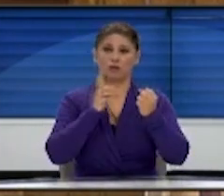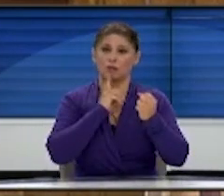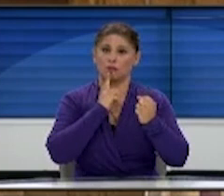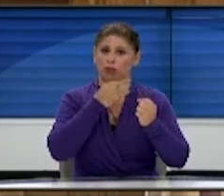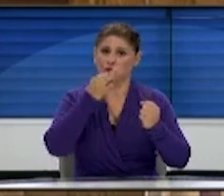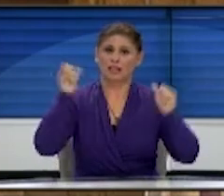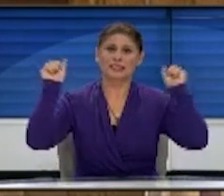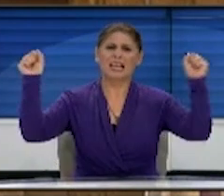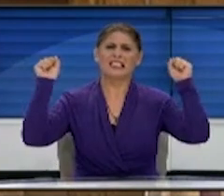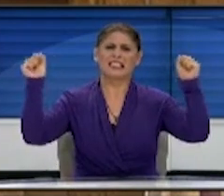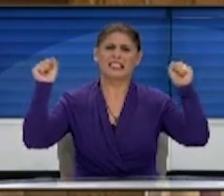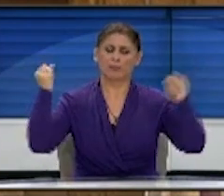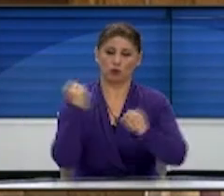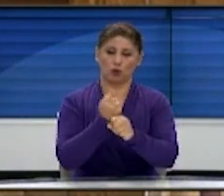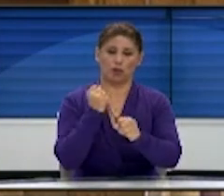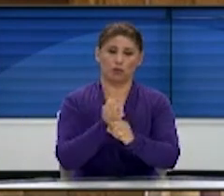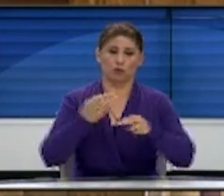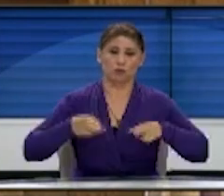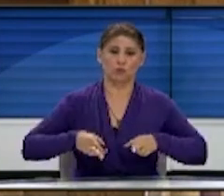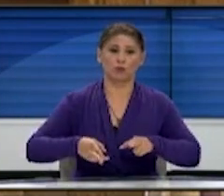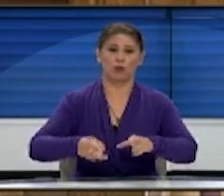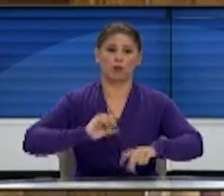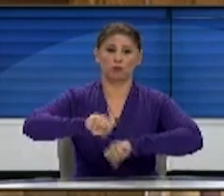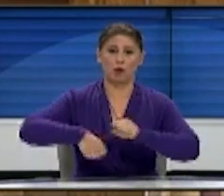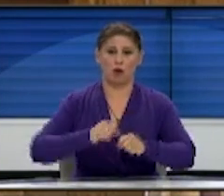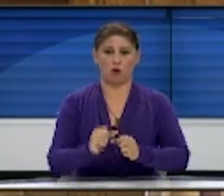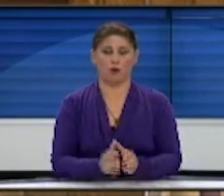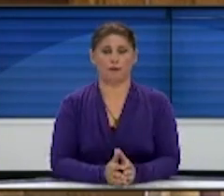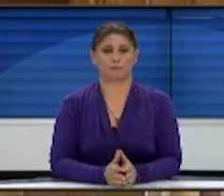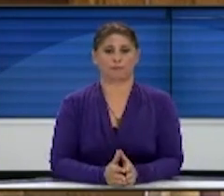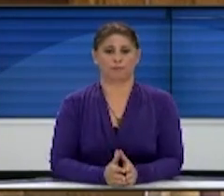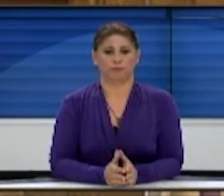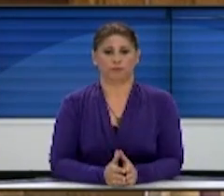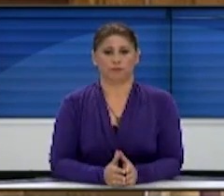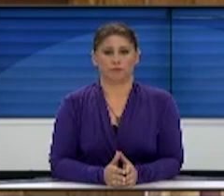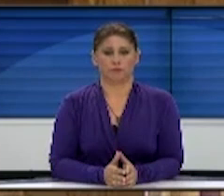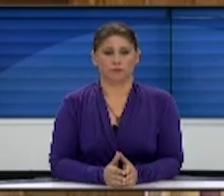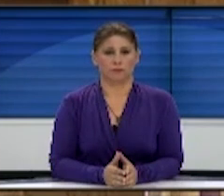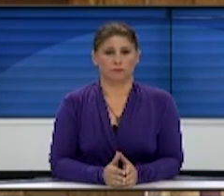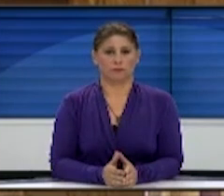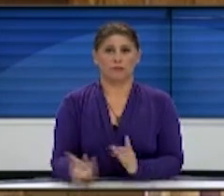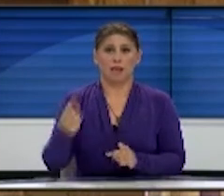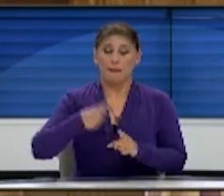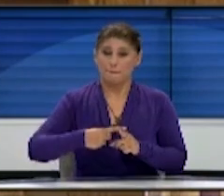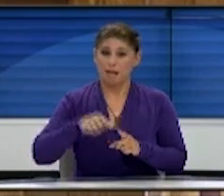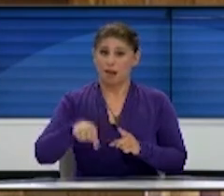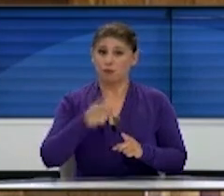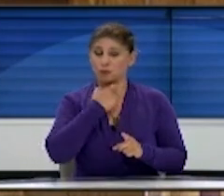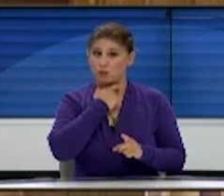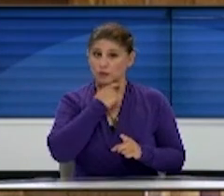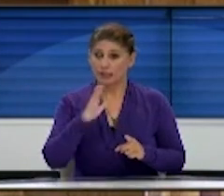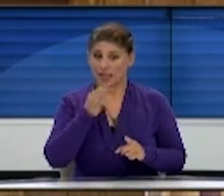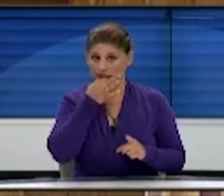λένε και τα συνθήματα των εργαζομένων στους δρόμους του αγώνα. Επιπλέον, αυτό που χρειάζεται